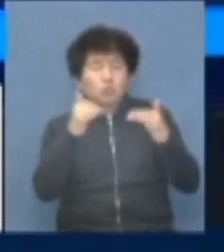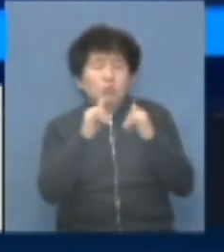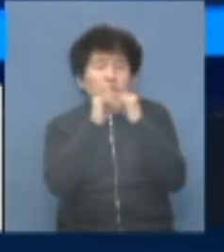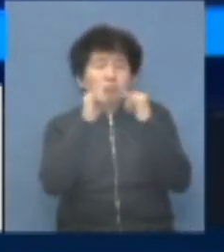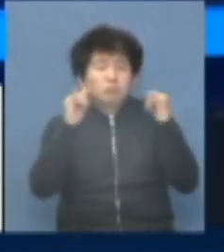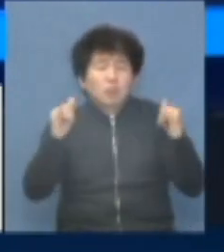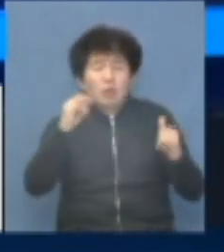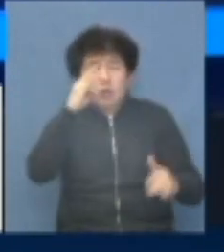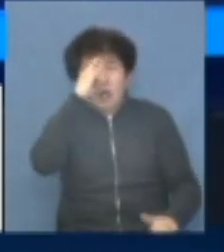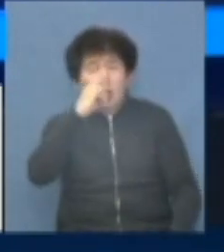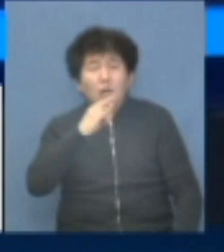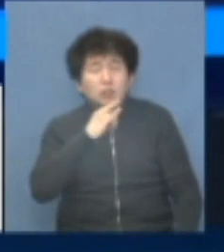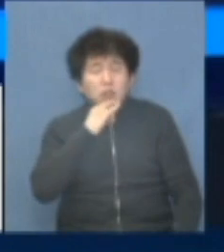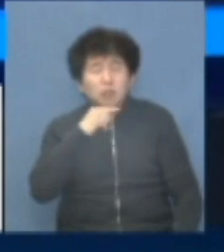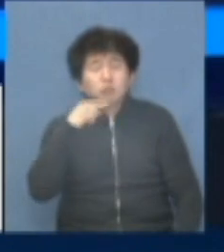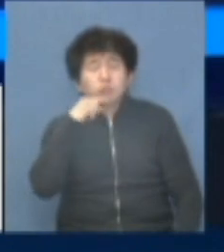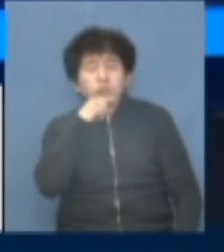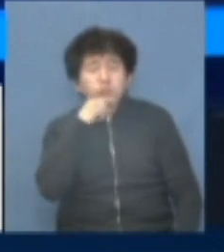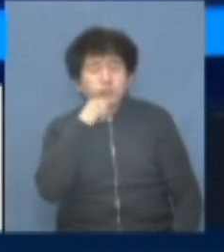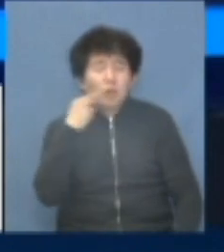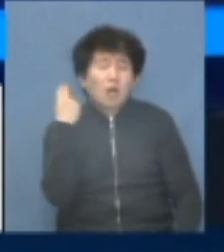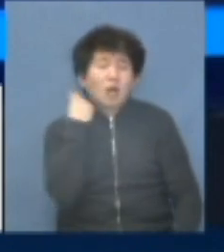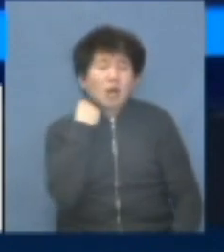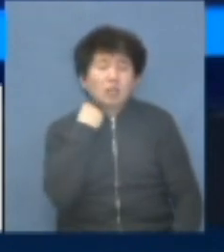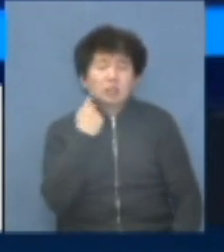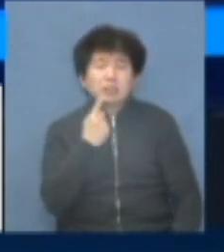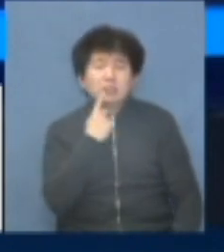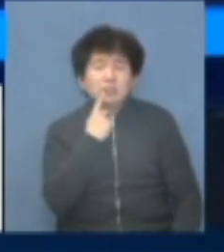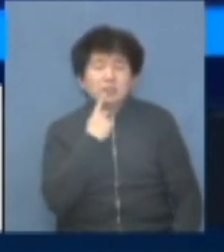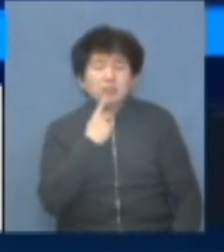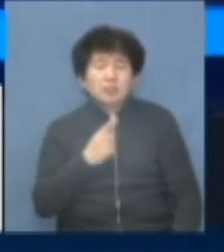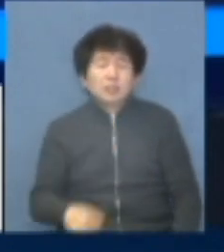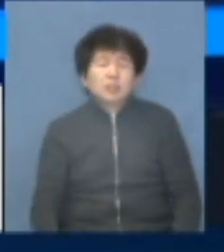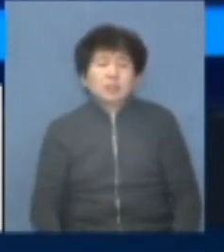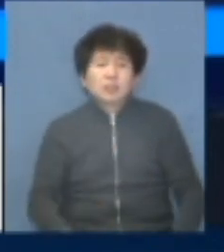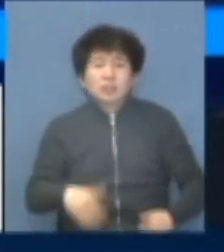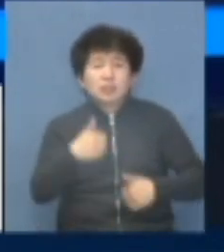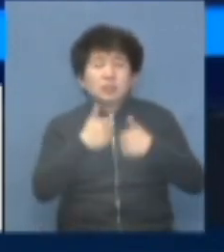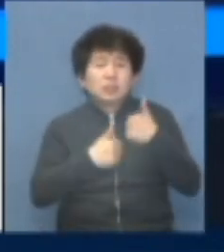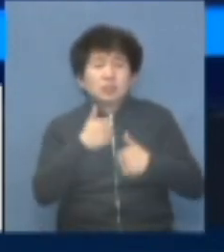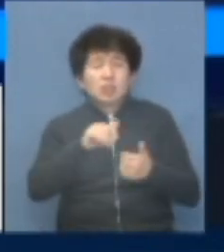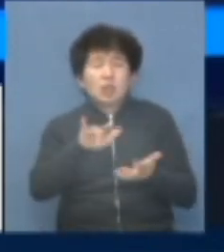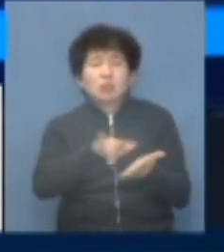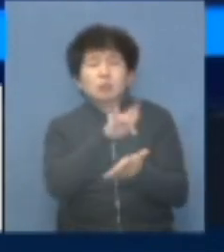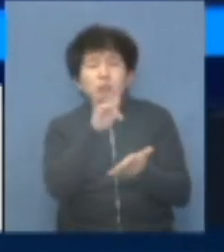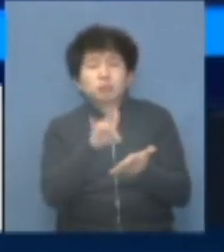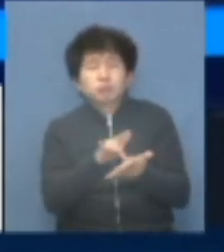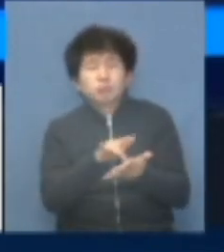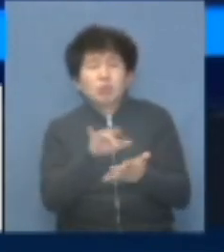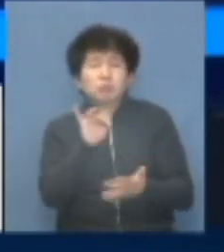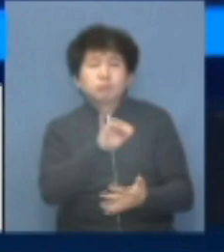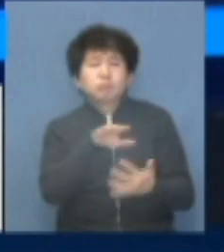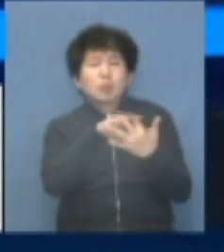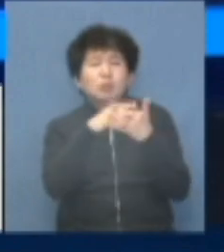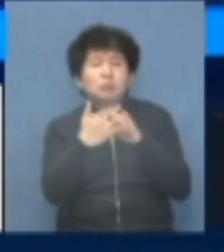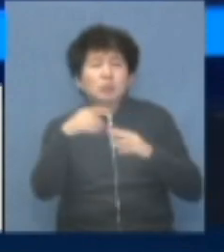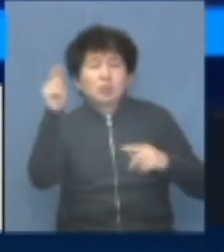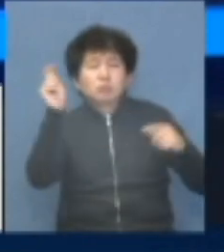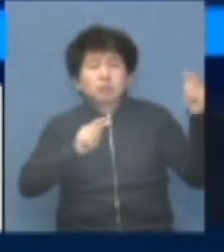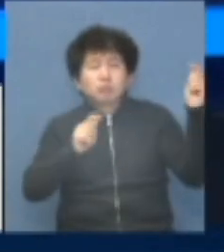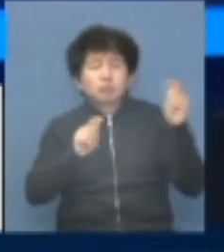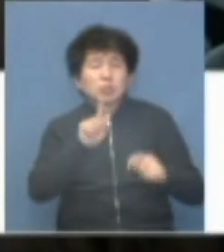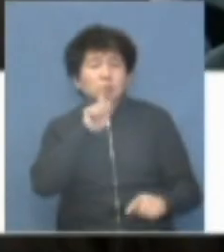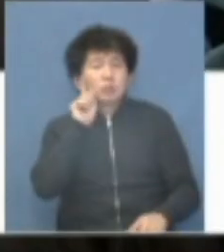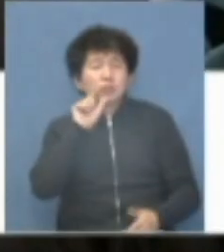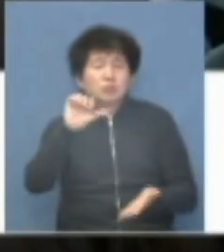орыс, ағылшын тілдерін жетік меңгерген жастарды анықтау. Сайысқа облысқа қарасты аудандар мен қалалардан келген азаматтар қатысты.